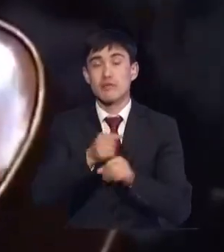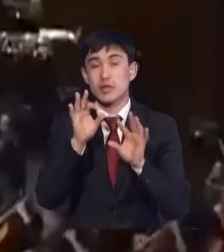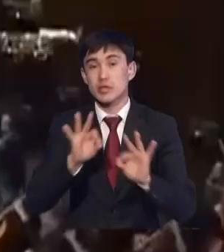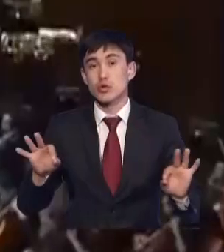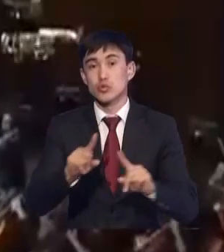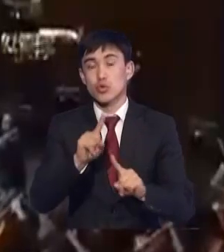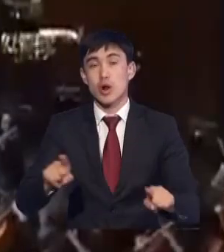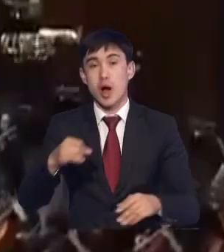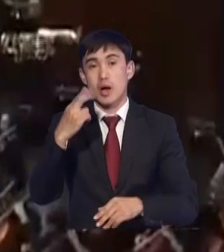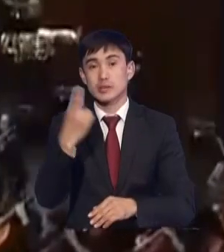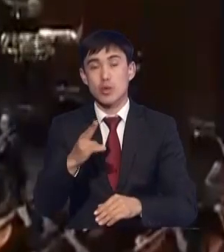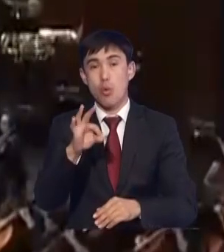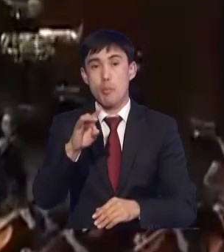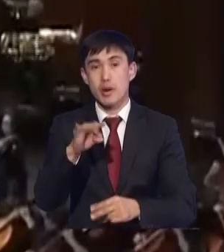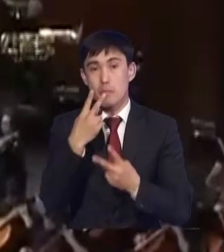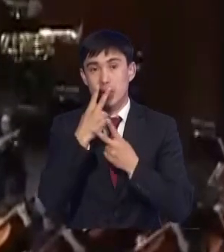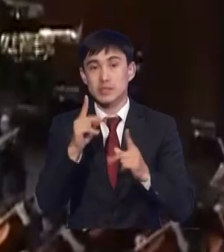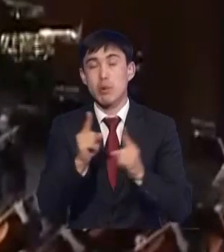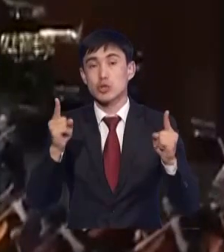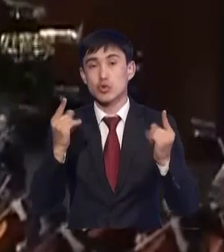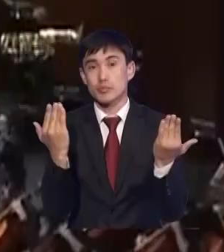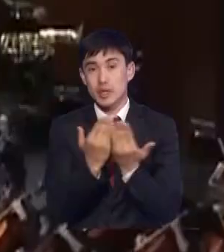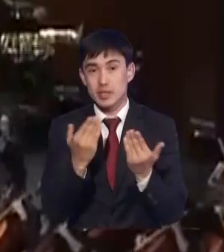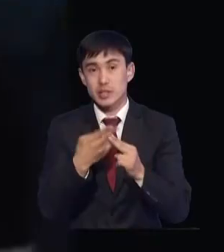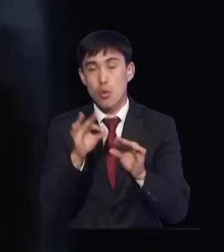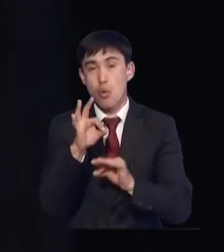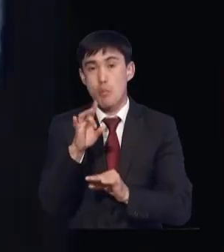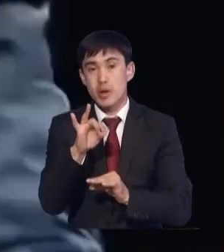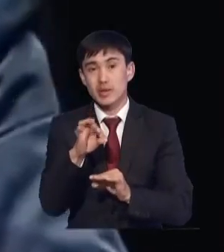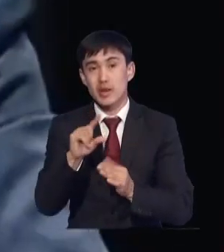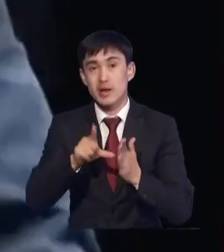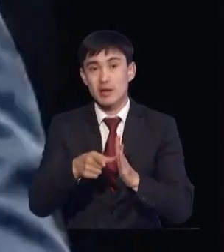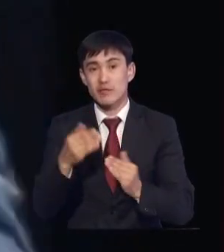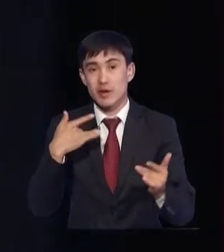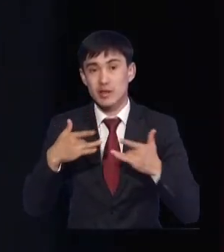Астана Опера представили на сцене большого зала это опергеймер